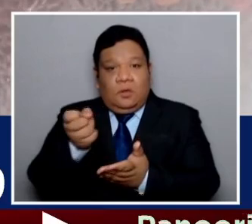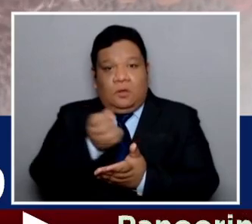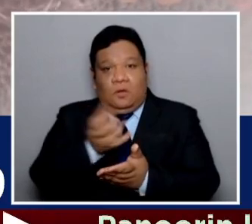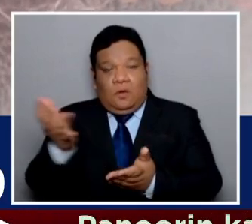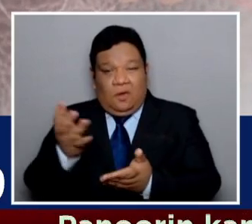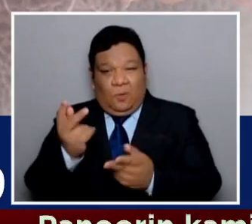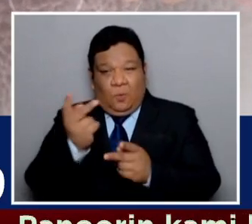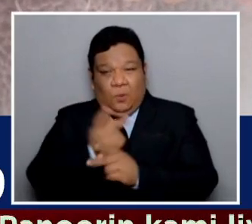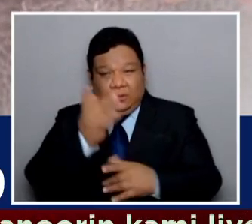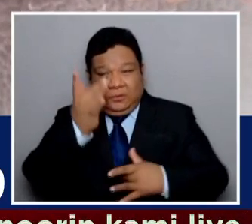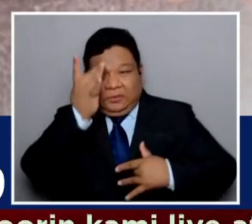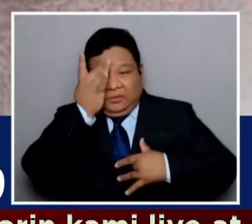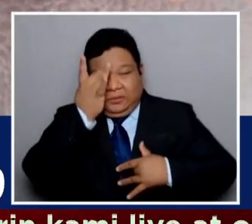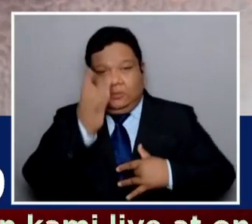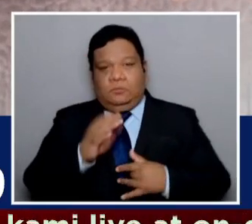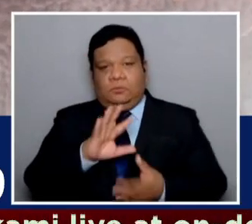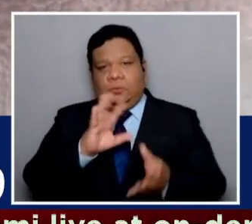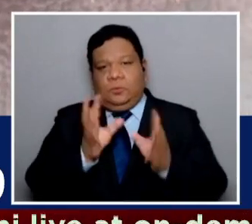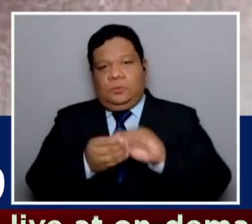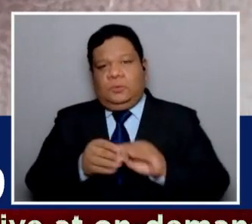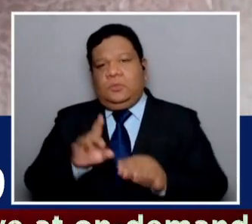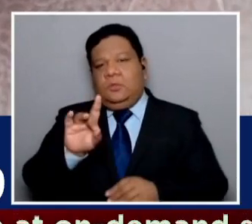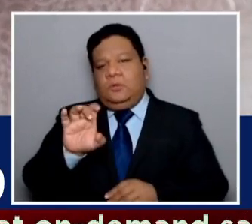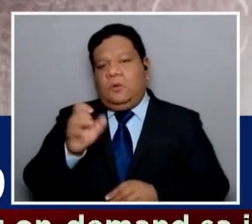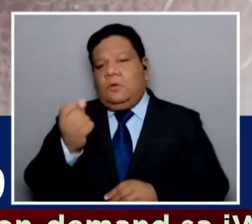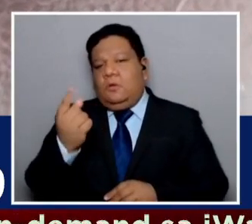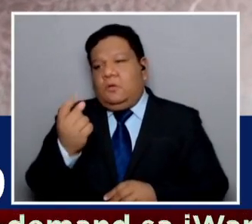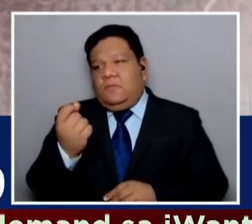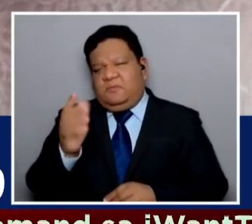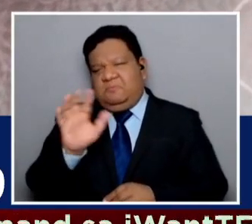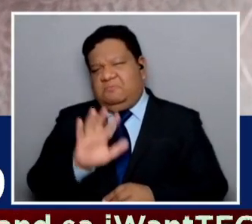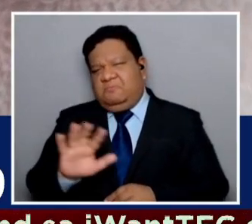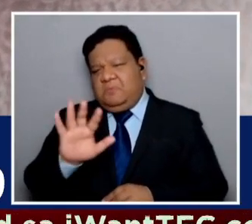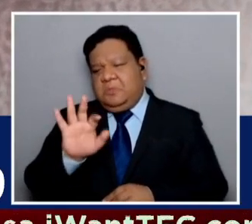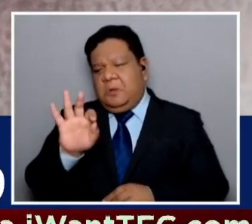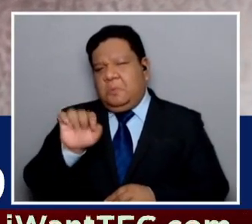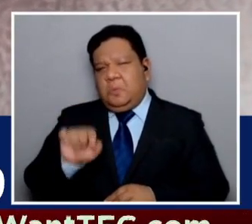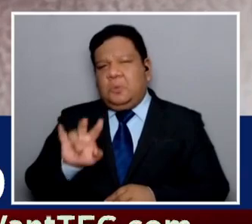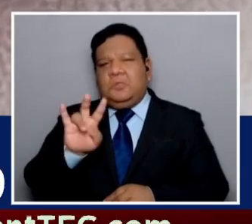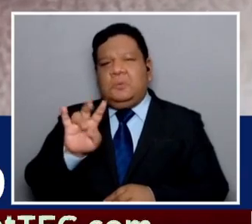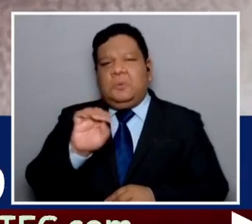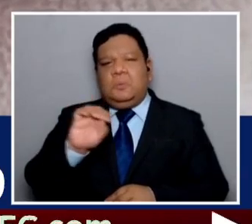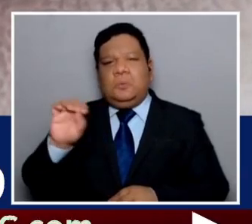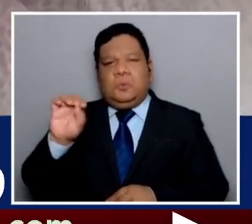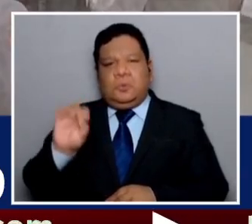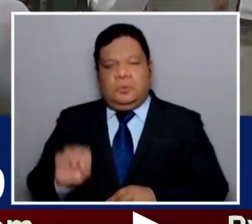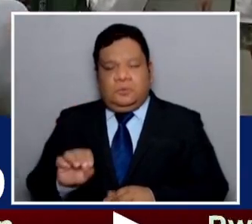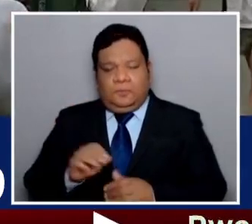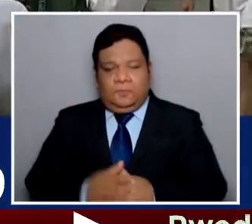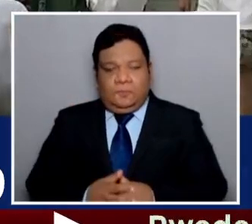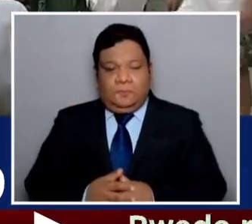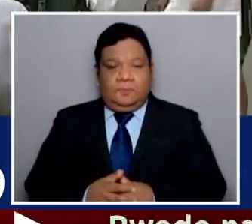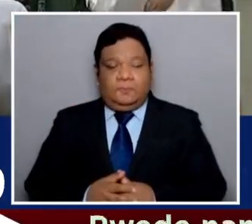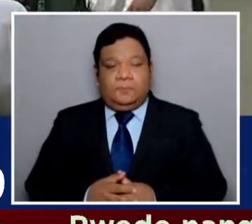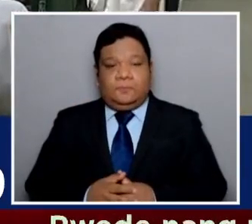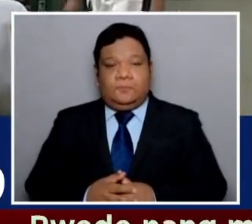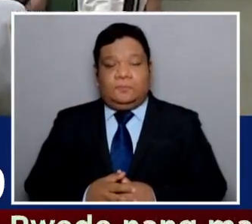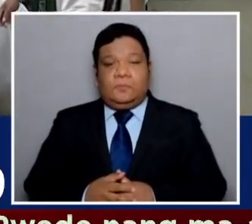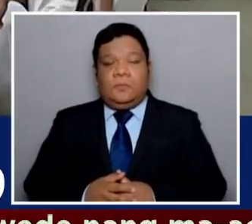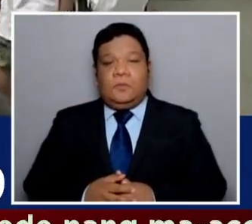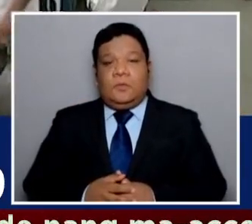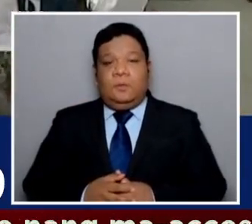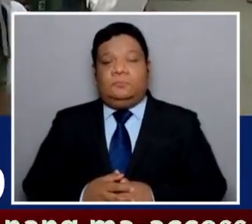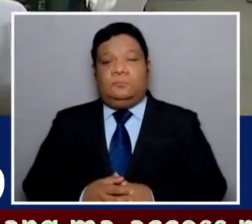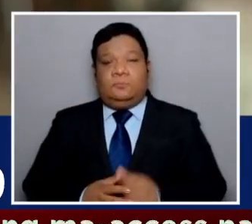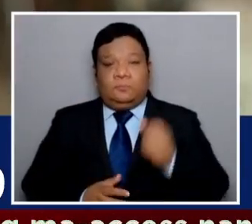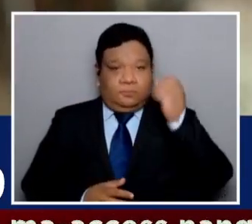critical cases o nasa 9.7% ng total COVID-19 admissions noong isang linggo. Nasa 60%